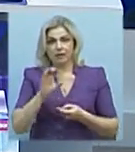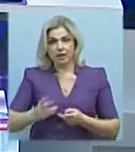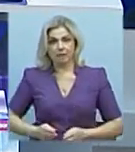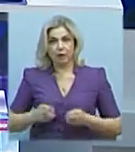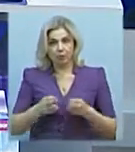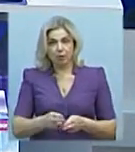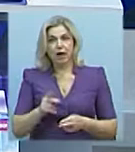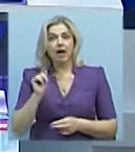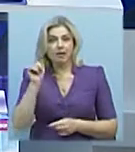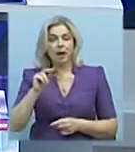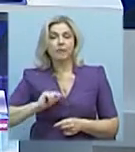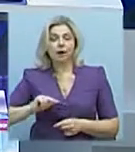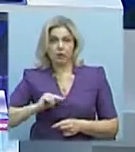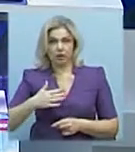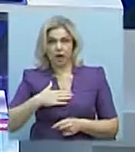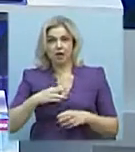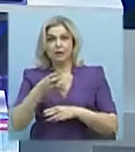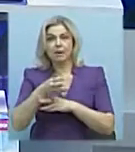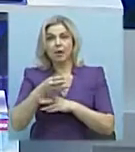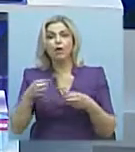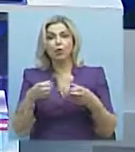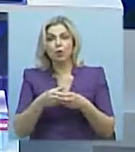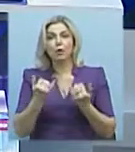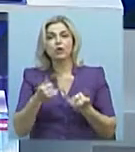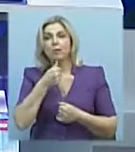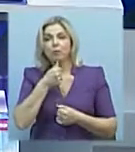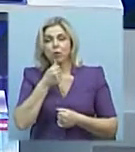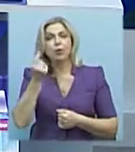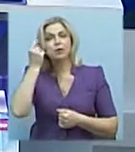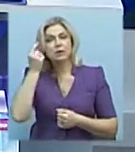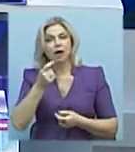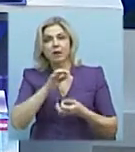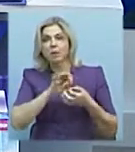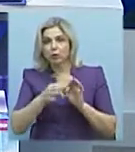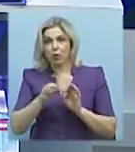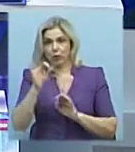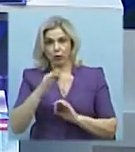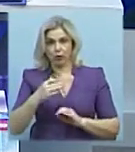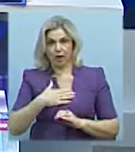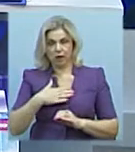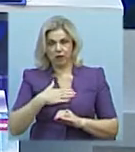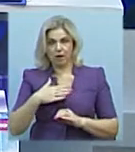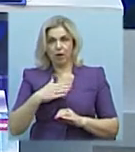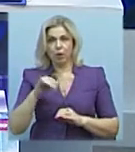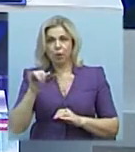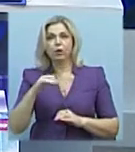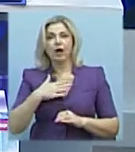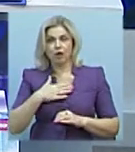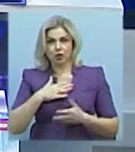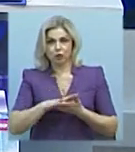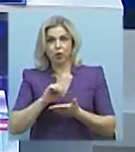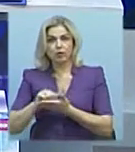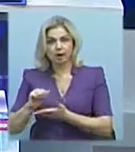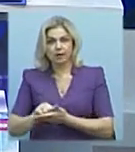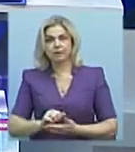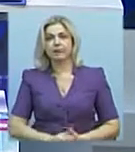події працює і наша знімальна група. Зараз спробуємо дізнатись подробиці у Олени Міщенко. Олена, добрий вечір. Що зараз